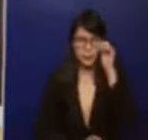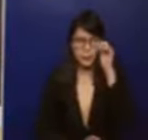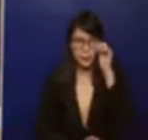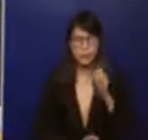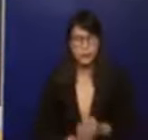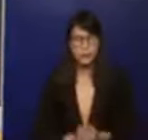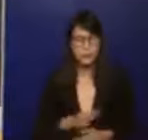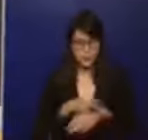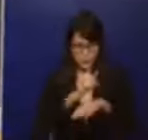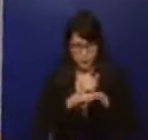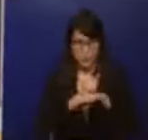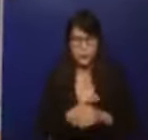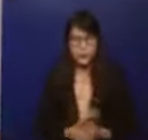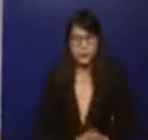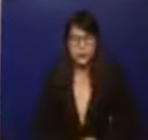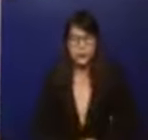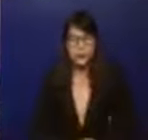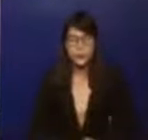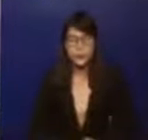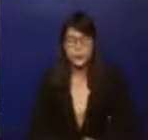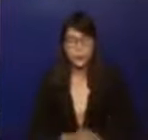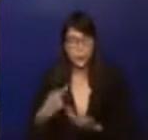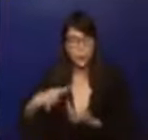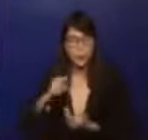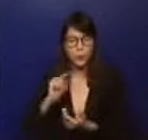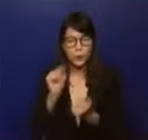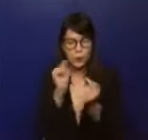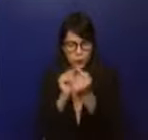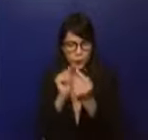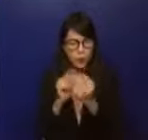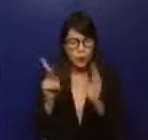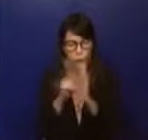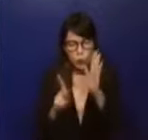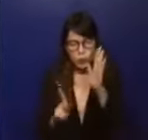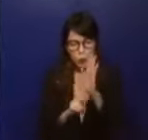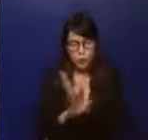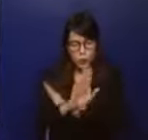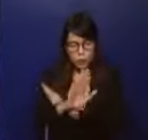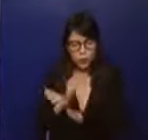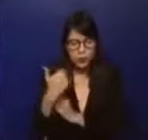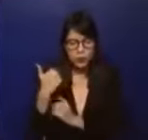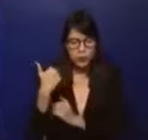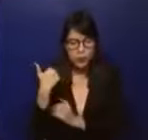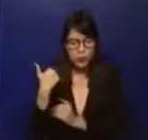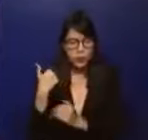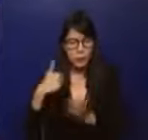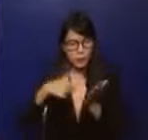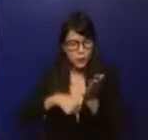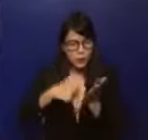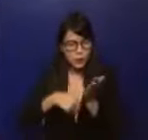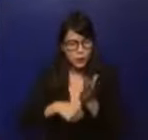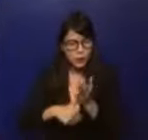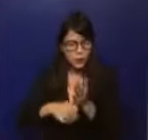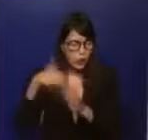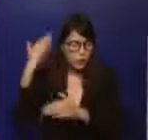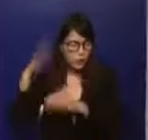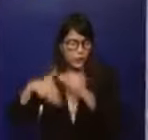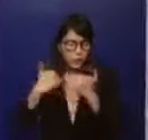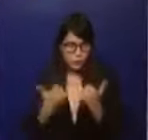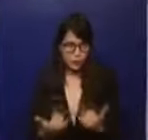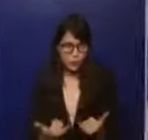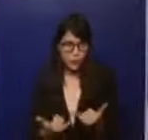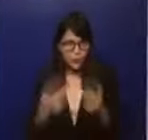ท่านประธานคะผลประโยชน์เรื่องกฎหมายภาษีรัษฎากรนี้นะคะหลายปีผ่านไปท่านเป็นนายกรัฐ